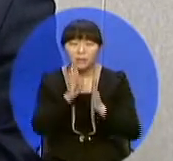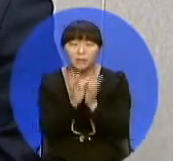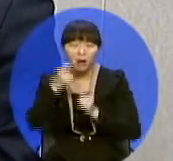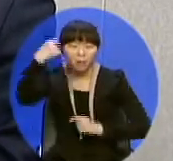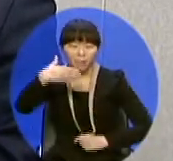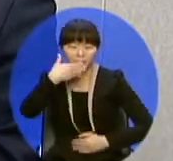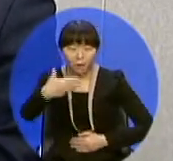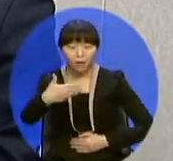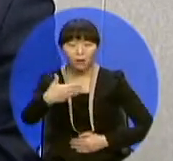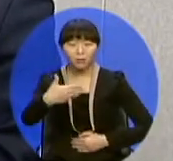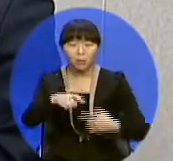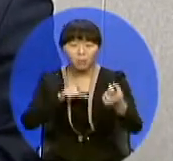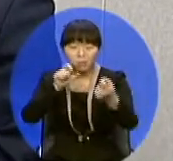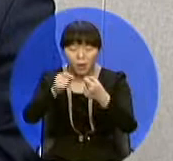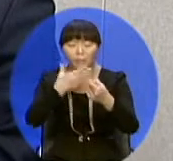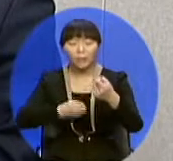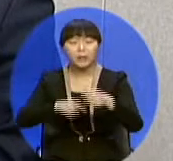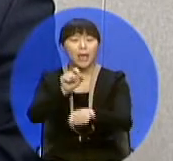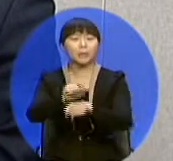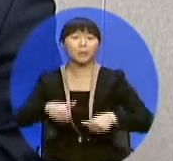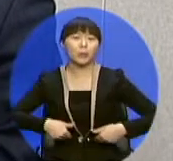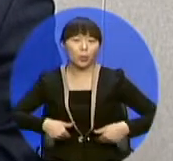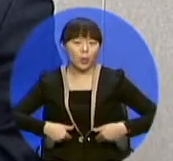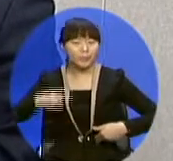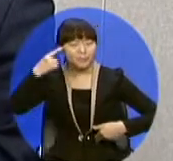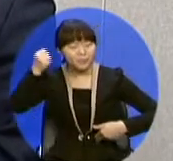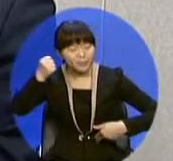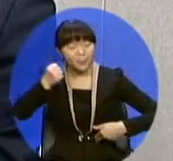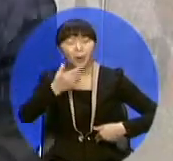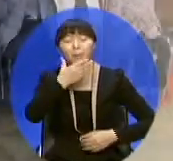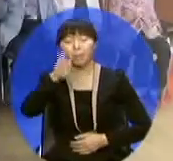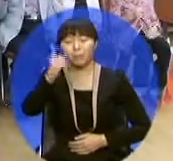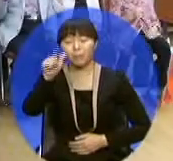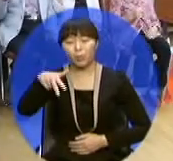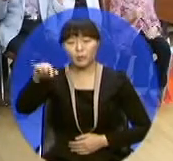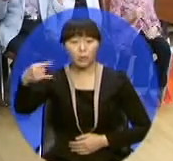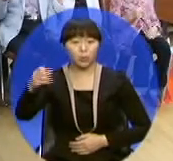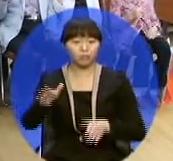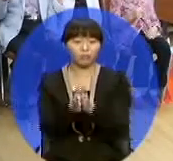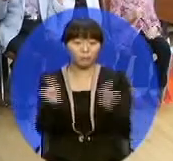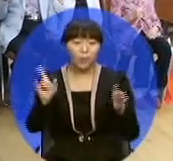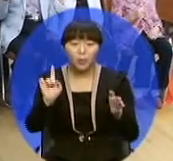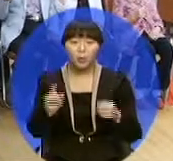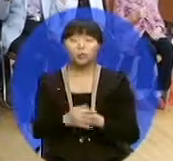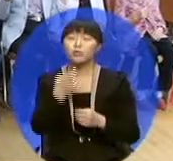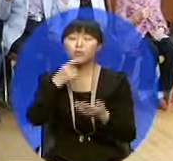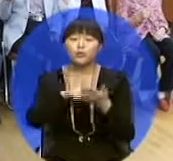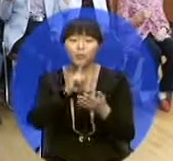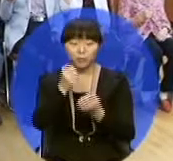있도록 다가서는 복지 행정이 필요하다는 측면에서. 네. 복지동을 시작했습니다. 복지동은 쉬운 말로 하면.